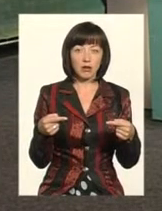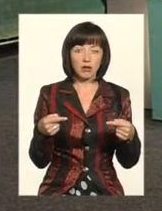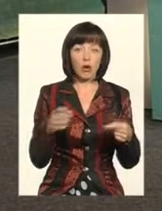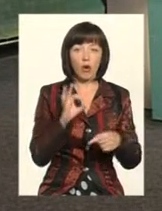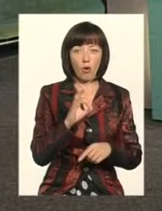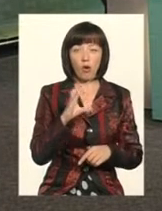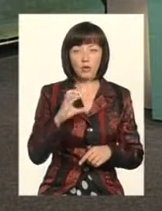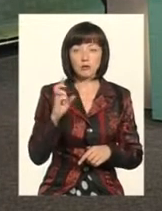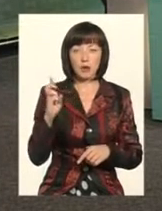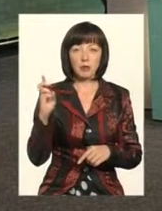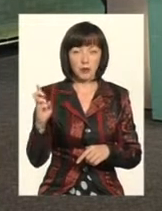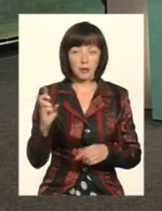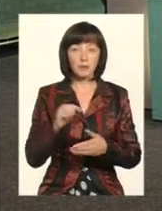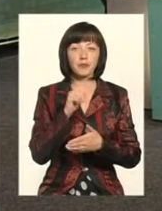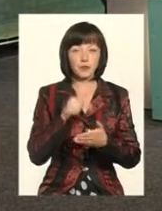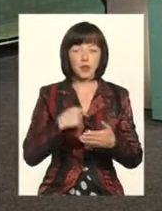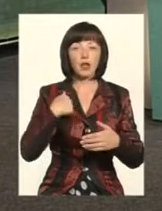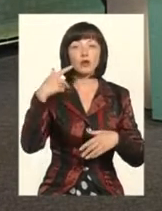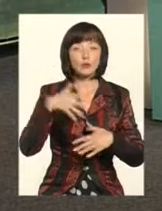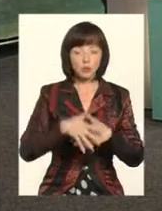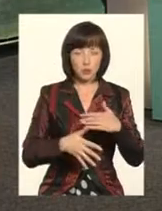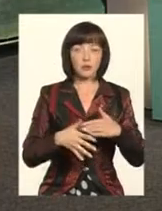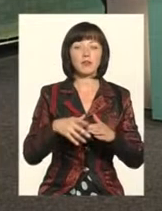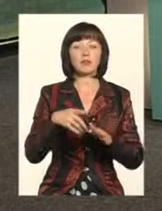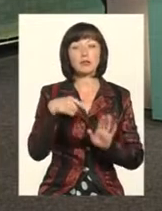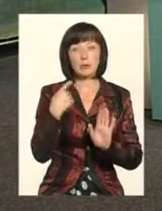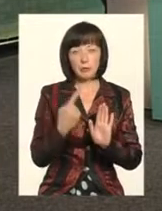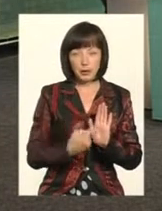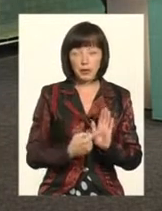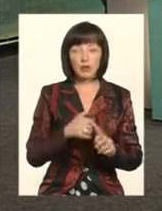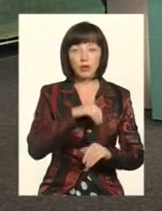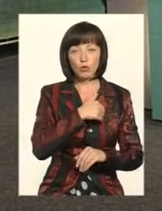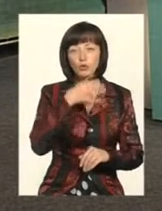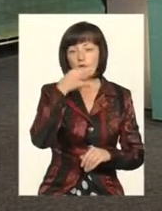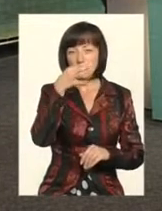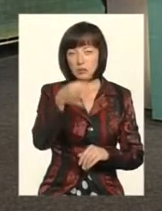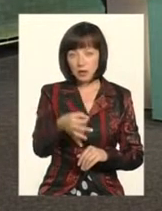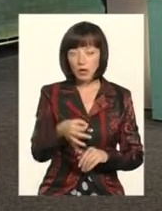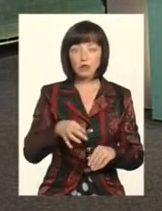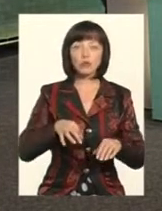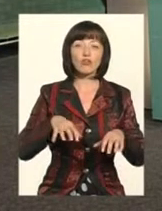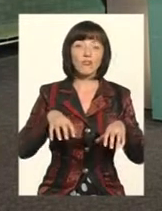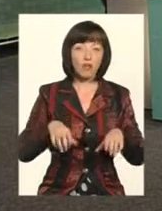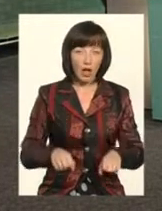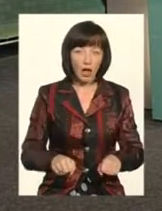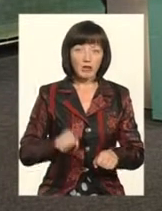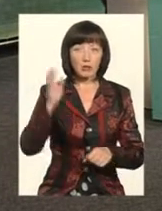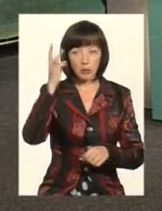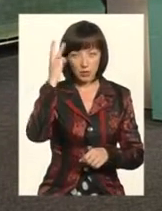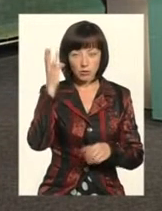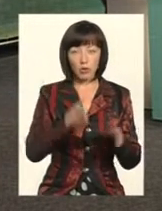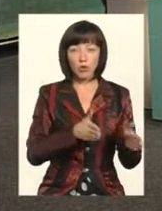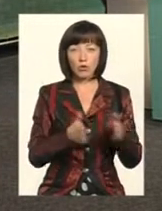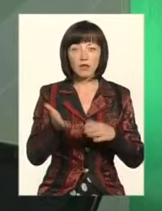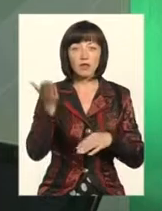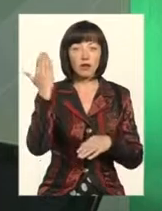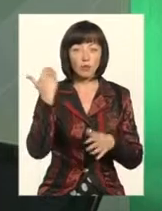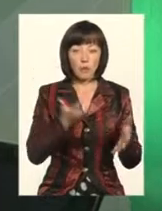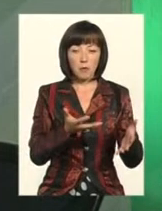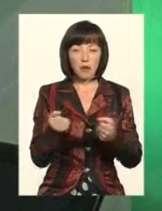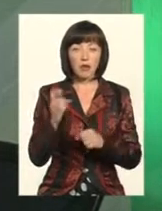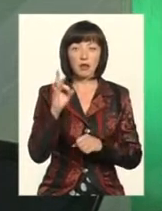ОСББ? Я зрозумів запитання. Хочу сказати, що міська влада готова давно була прийняти мікрорайон